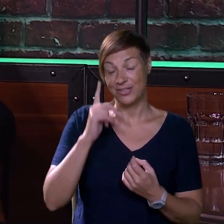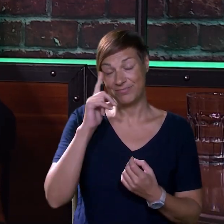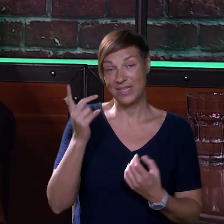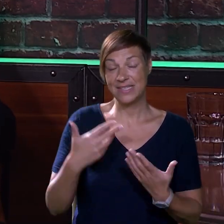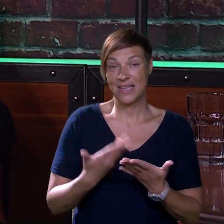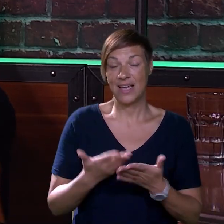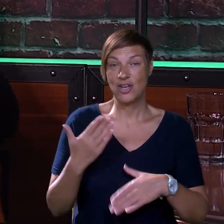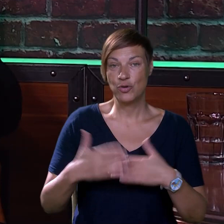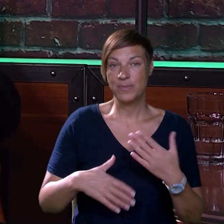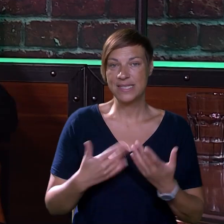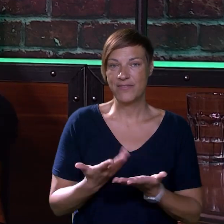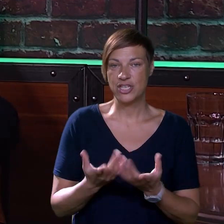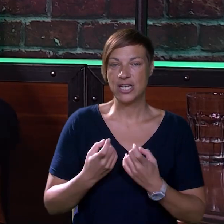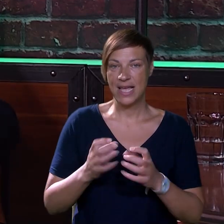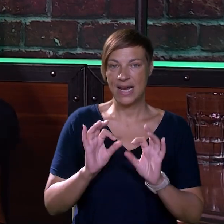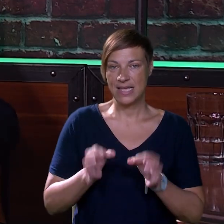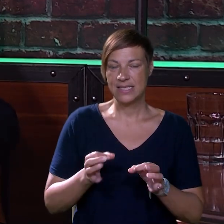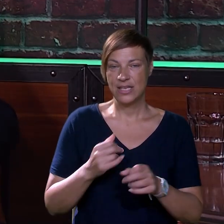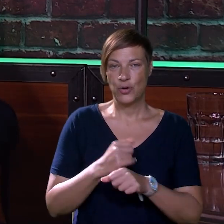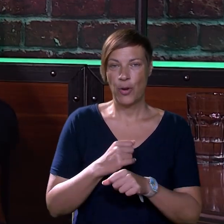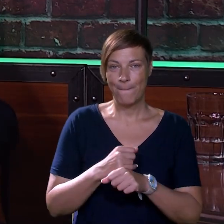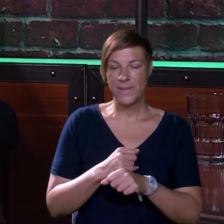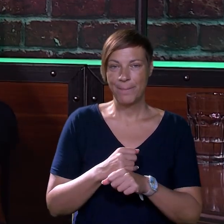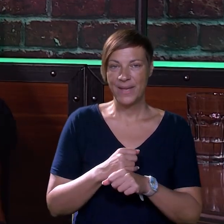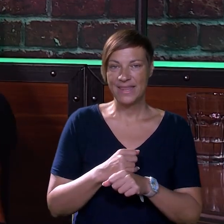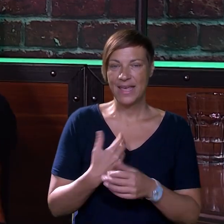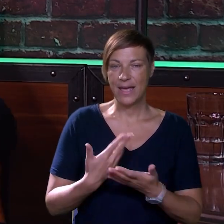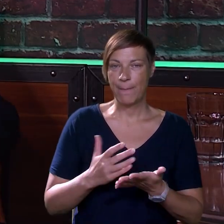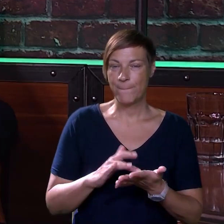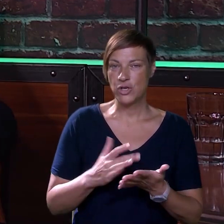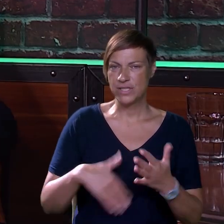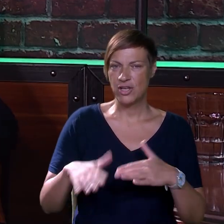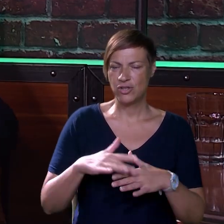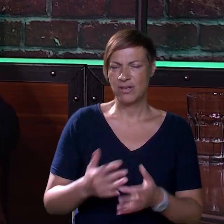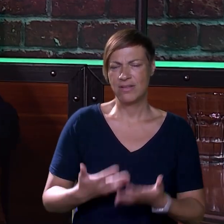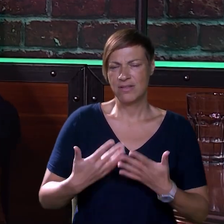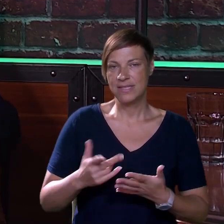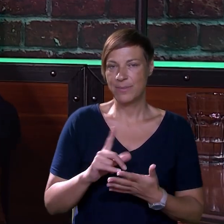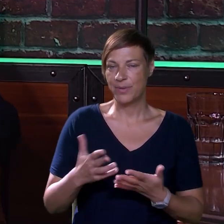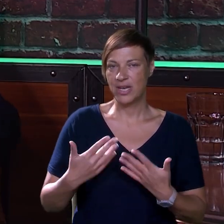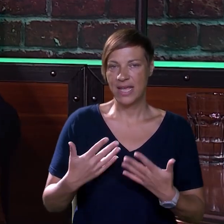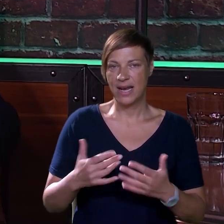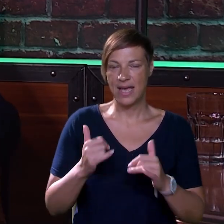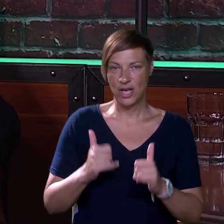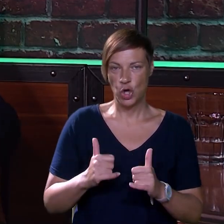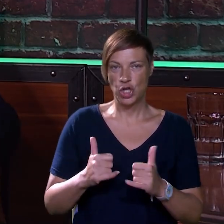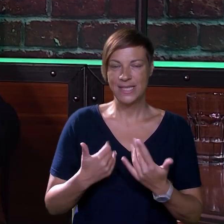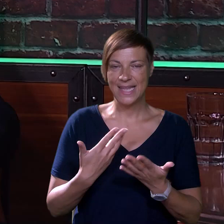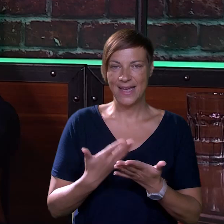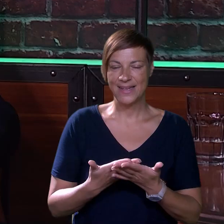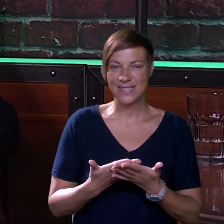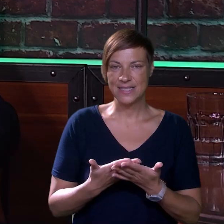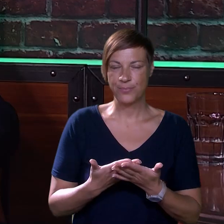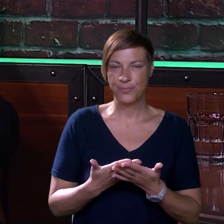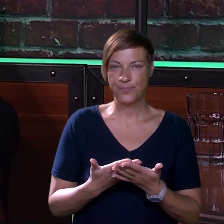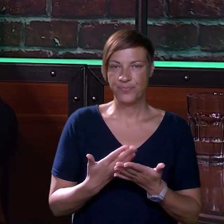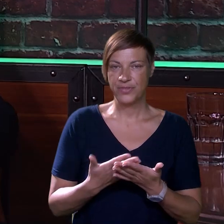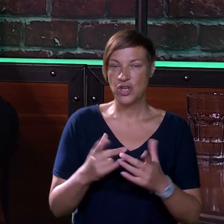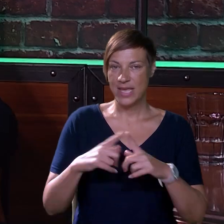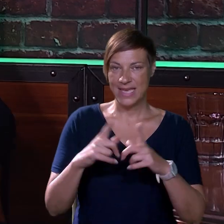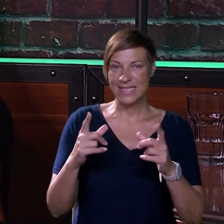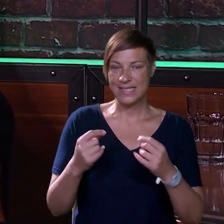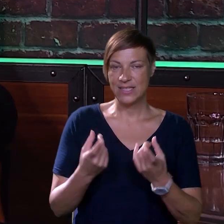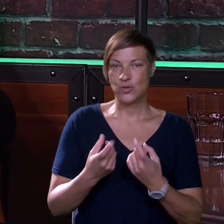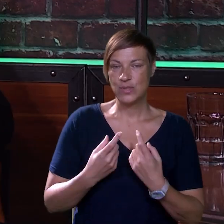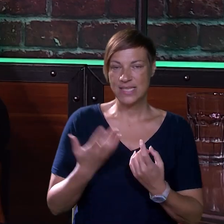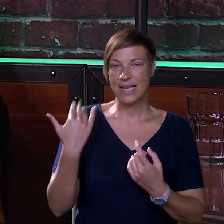znam kako bi to završilo, ali sigurno bi me taj posao dodatno istrpio. To nije lako danas i to je jedna